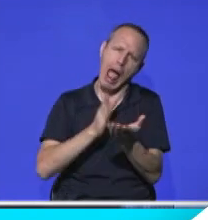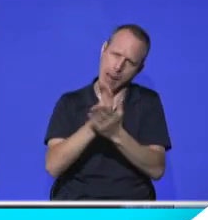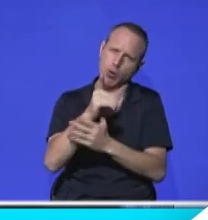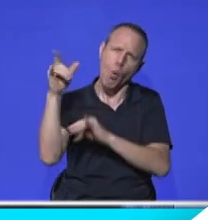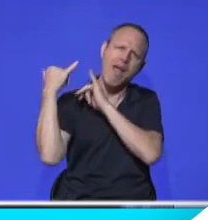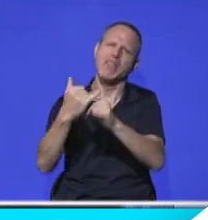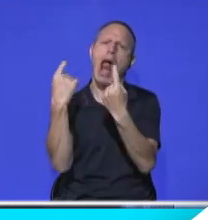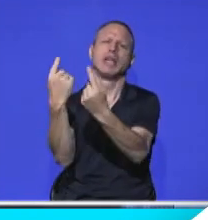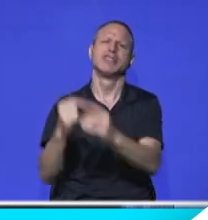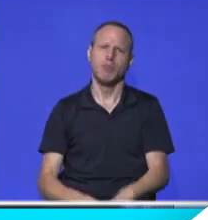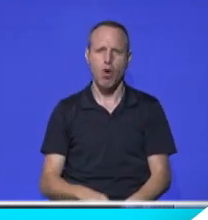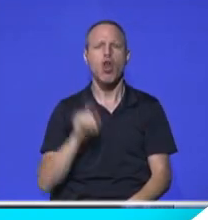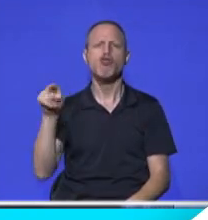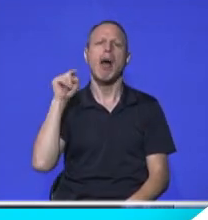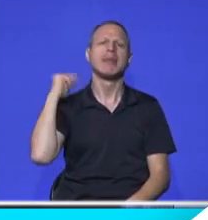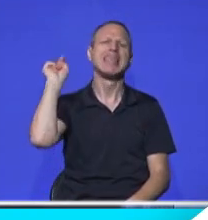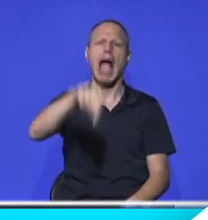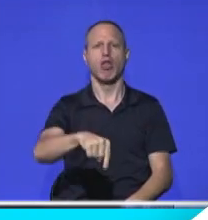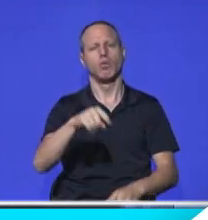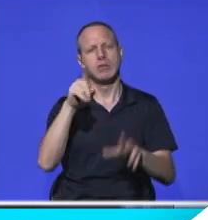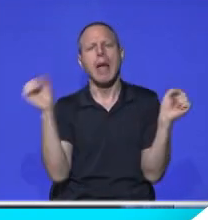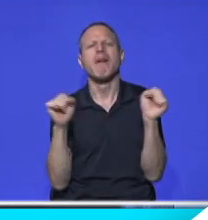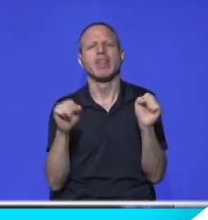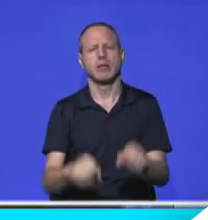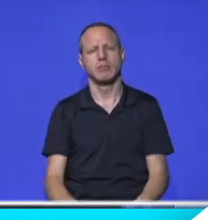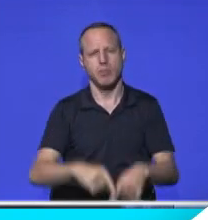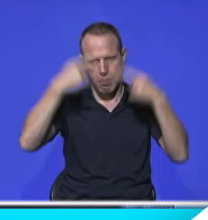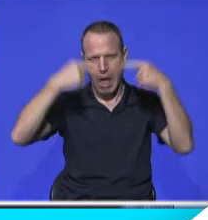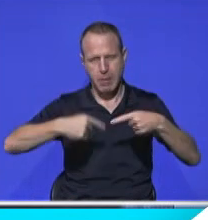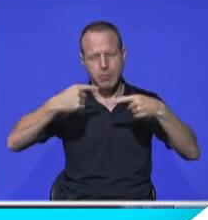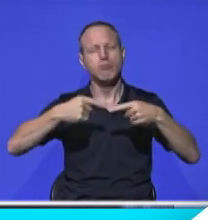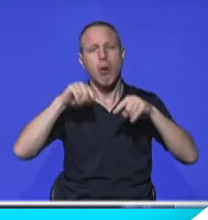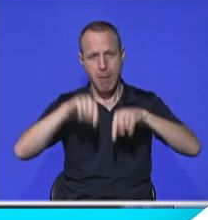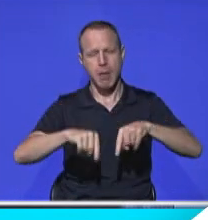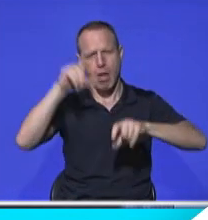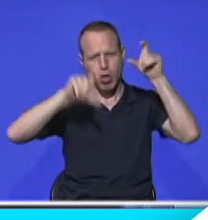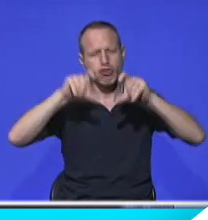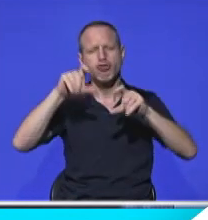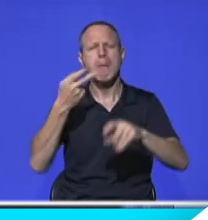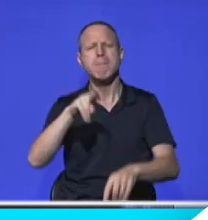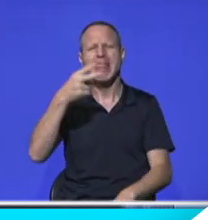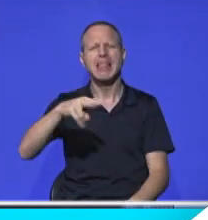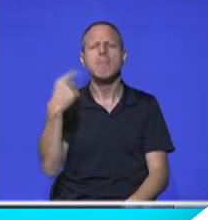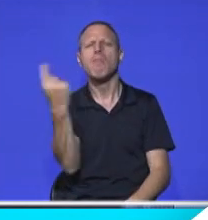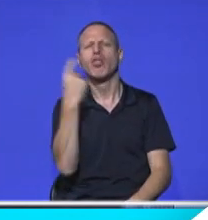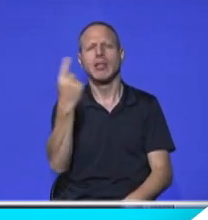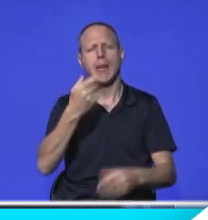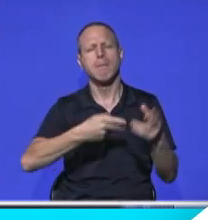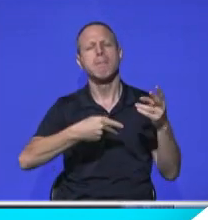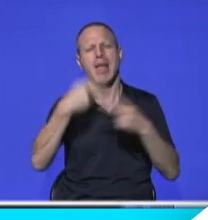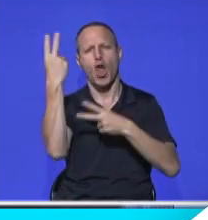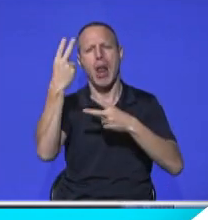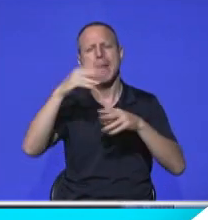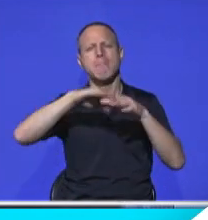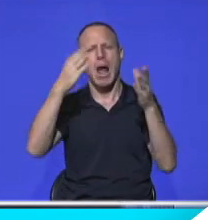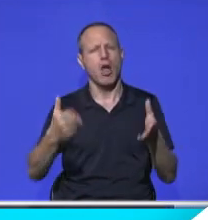עצמו. לשם הגענו, וזה מפחיד. בימים שבהם אנשים מתים בודדים במחלקות בבתי חולים, ללא